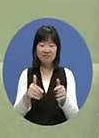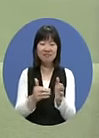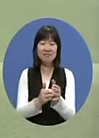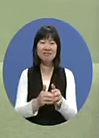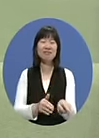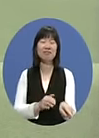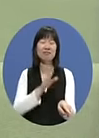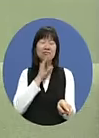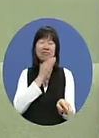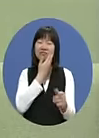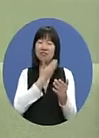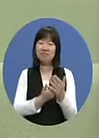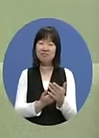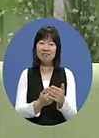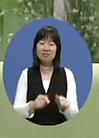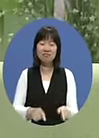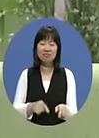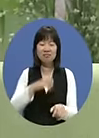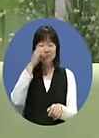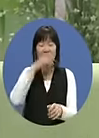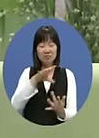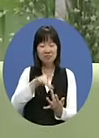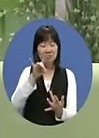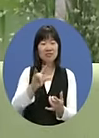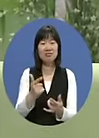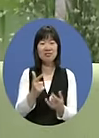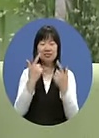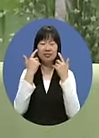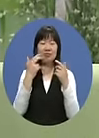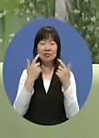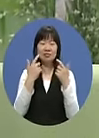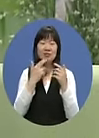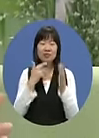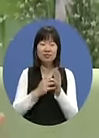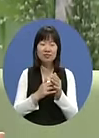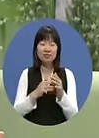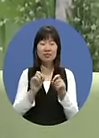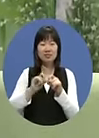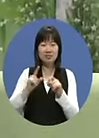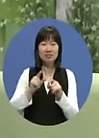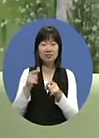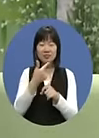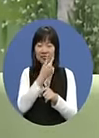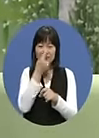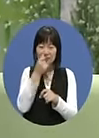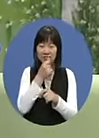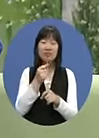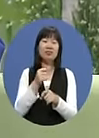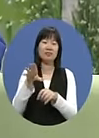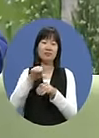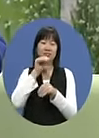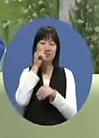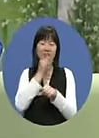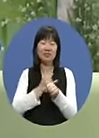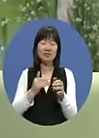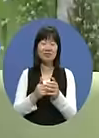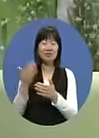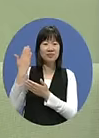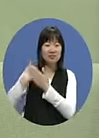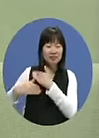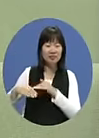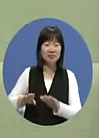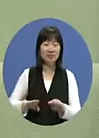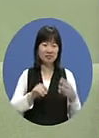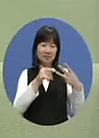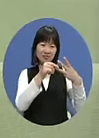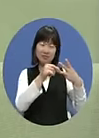이게 정말 네. 중요한 거죠. 네. 찍어야 될 필요는 없는 거예요. 정확한 네. 확신은 없지만 그래도 대충 두루뭉술은다 알 수 있는. 네. 그리고 옛날에는 이게